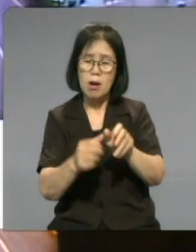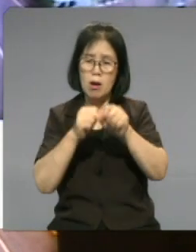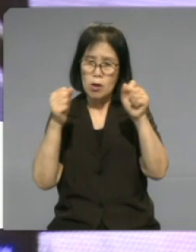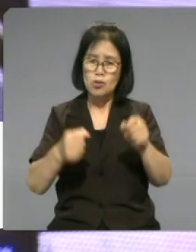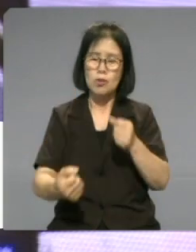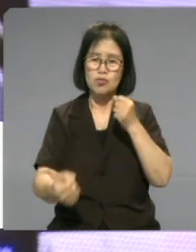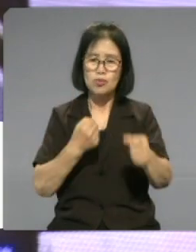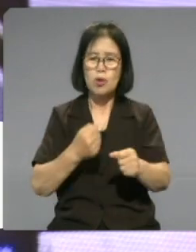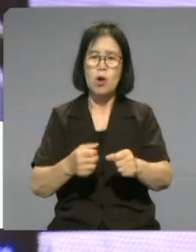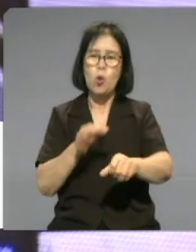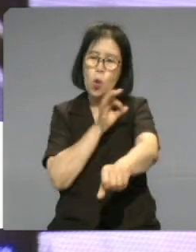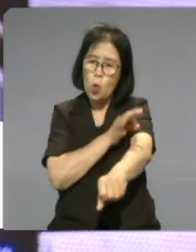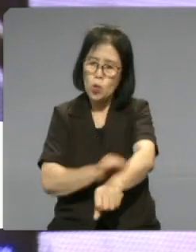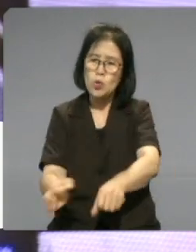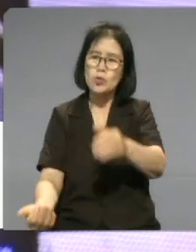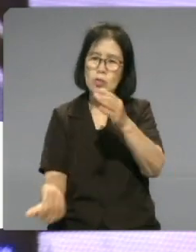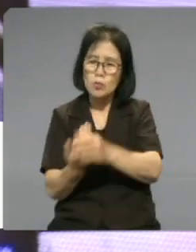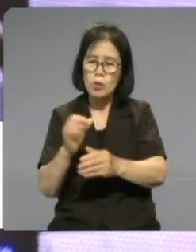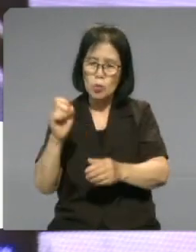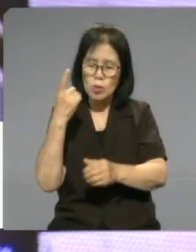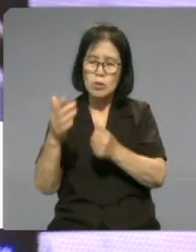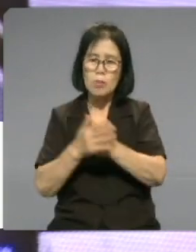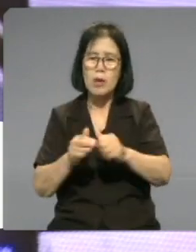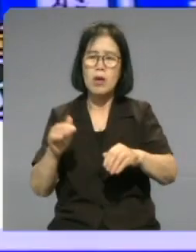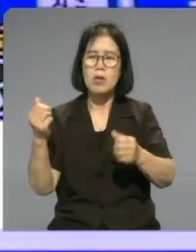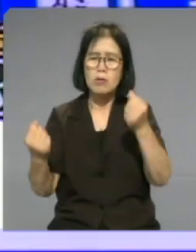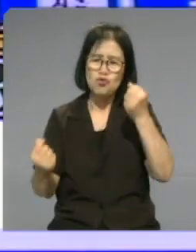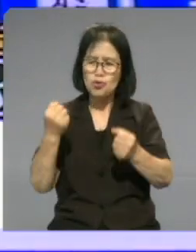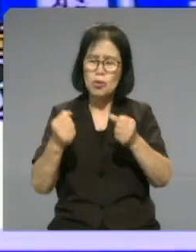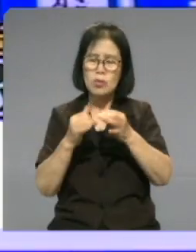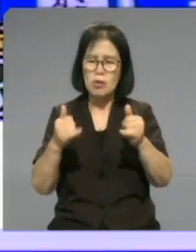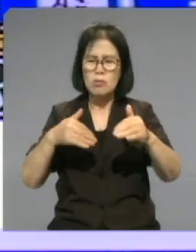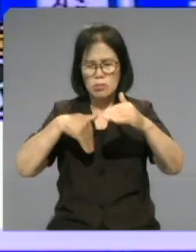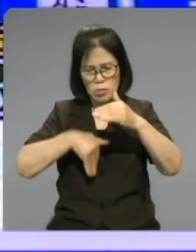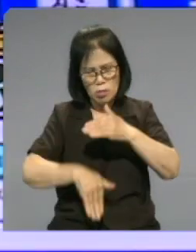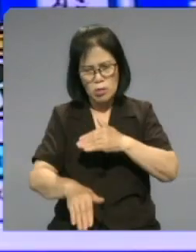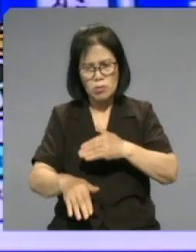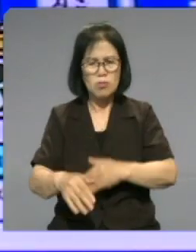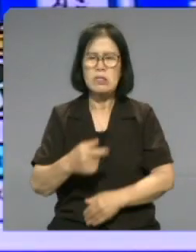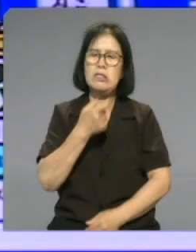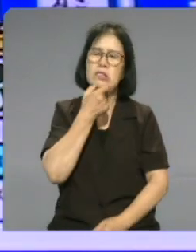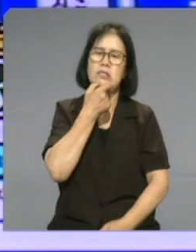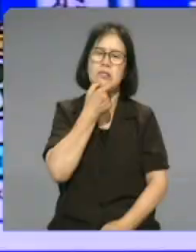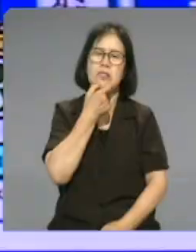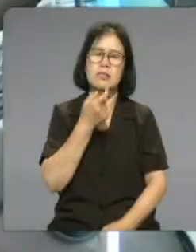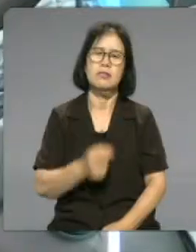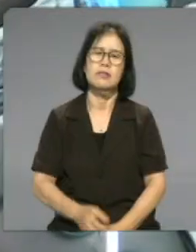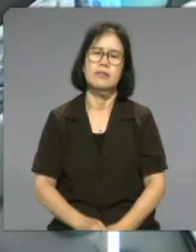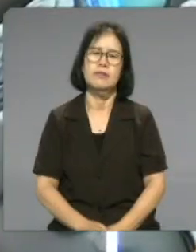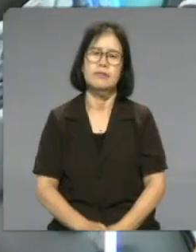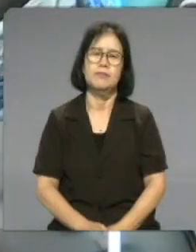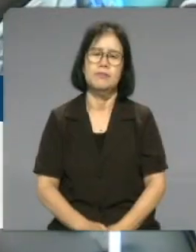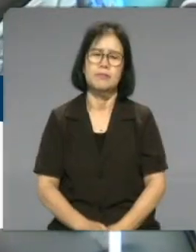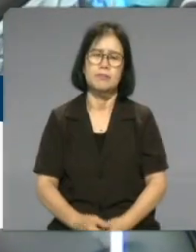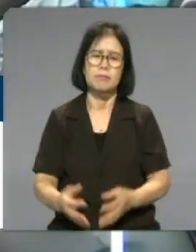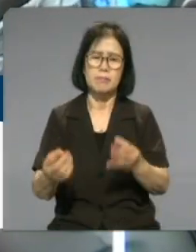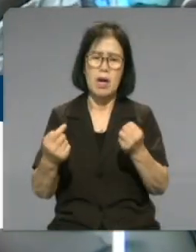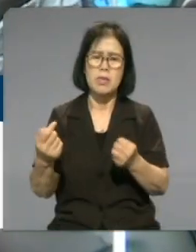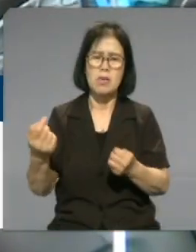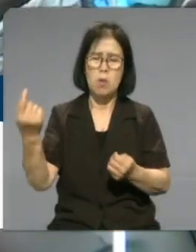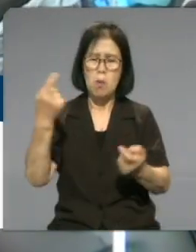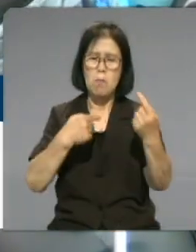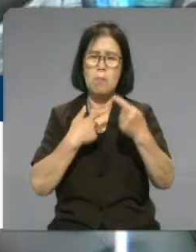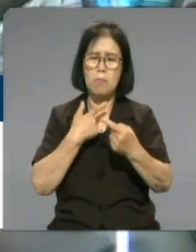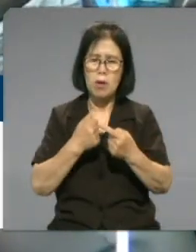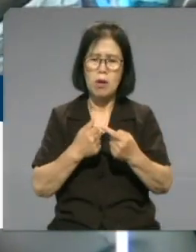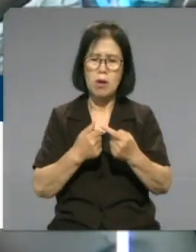갖췄는데도 오송 지하차도 참사 여파로 차량 운전자들은 지하차도 통행을 기피하고 있습니다. 많이 왔을 지기는 거기에